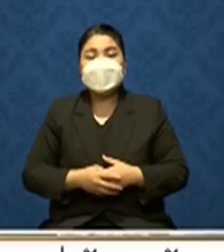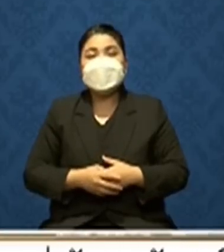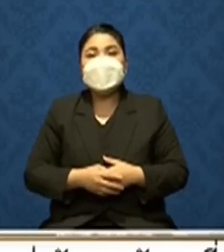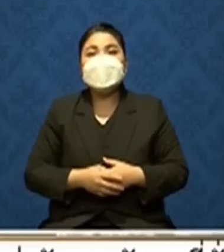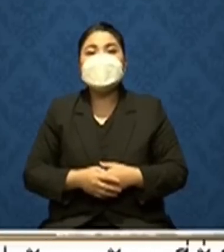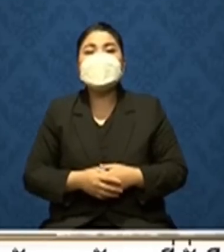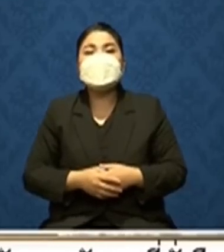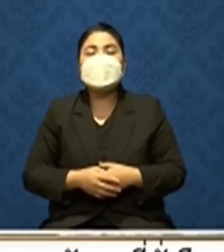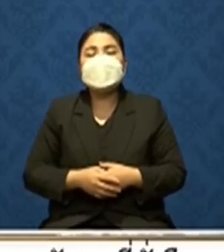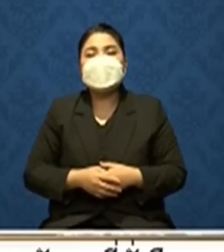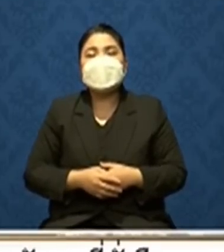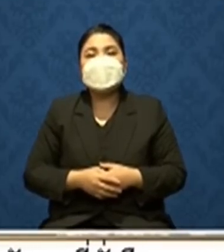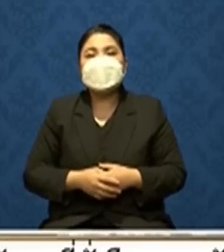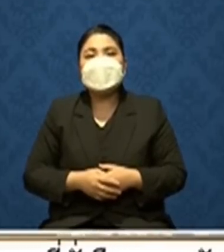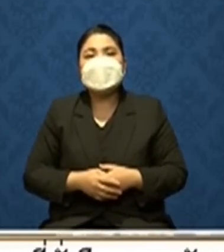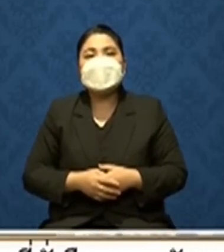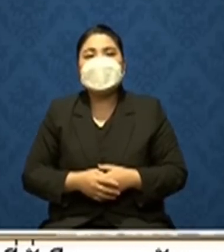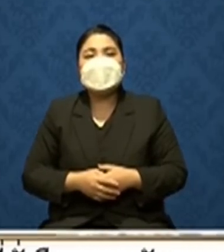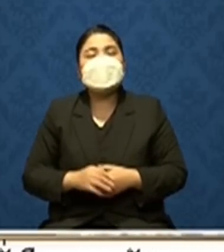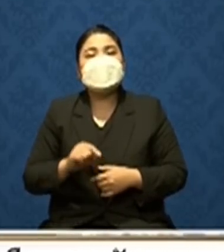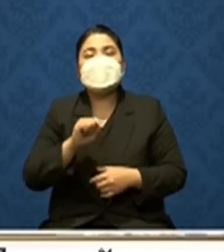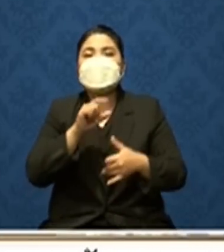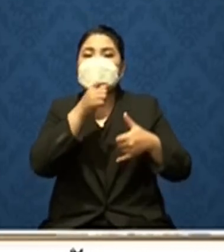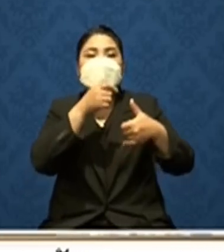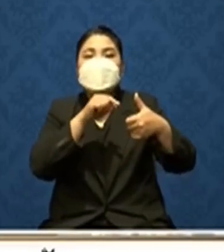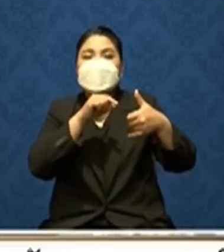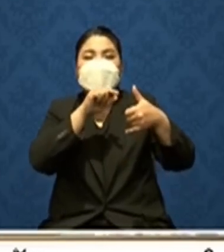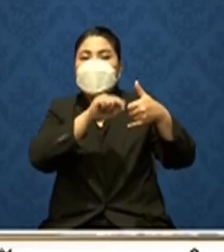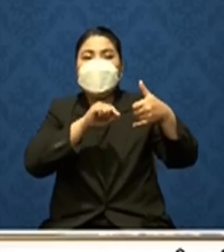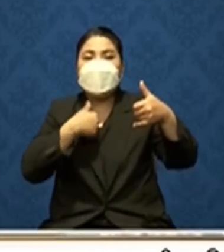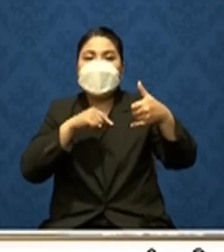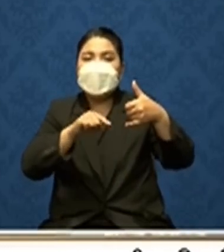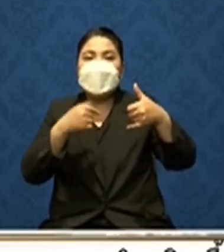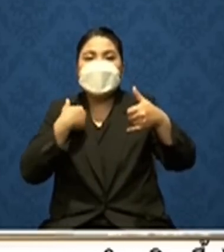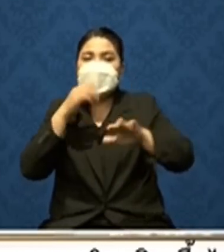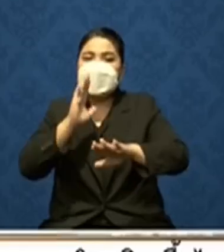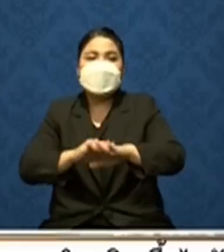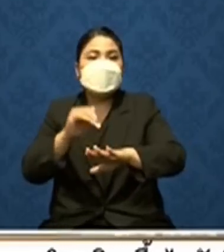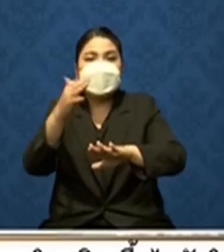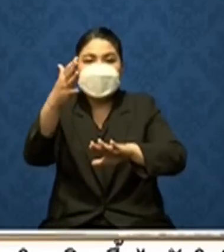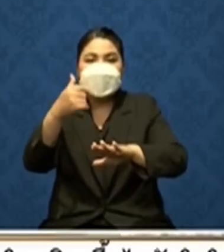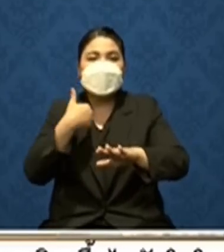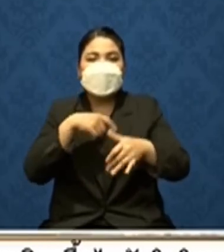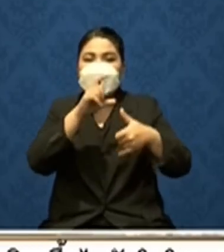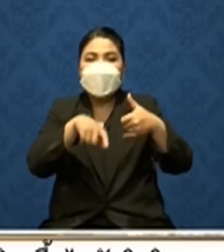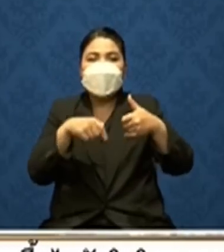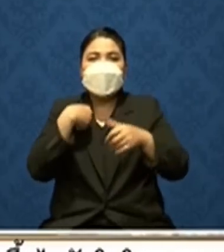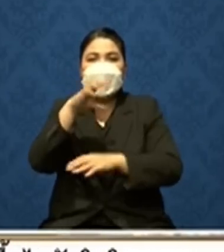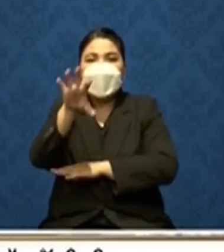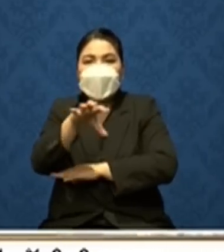ถ้าเป็นผู้นำที่ไร้ความชอบธรรมเป็นผู้นำที่ไร้ความสามารถเป็นผู้นำที่ลวงโลก